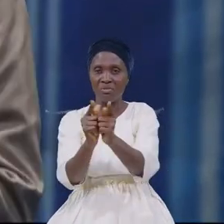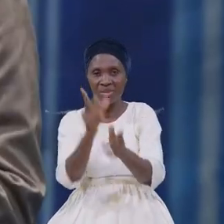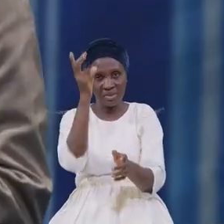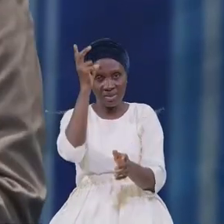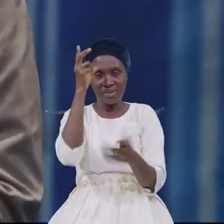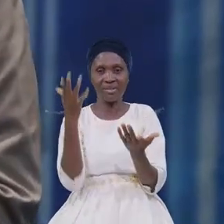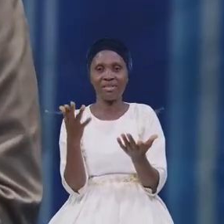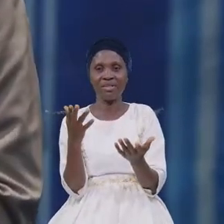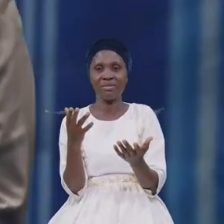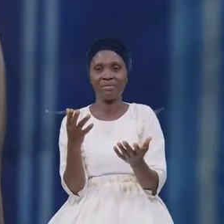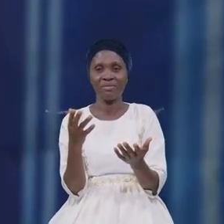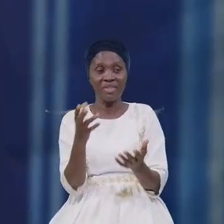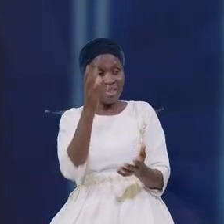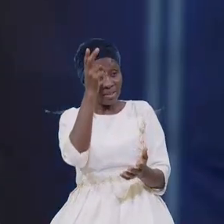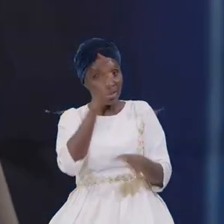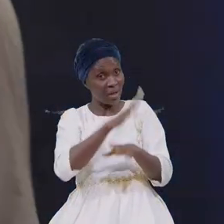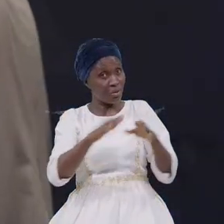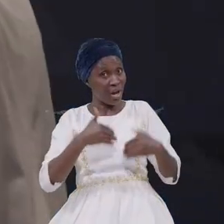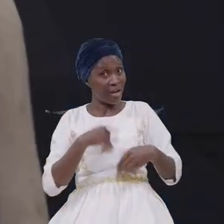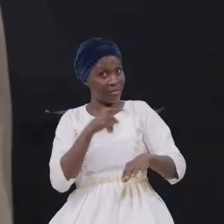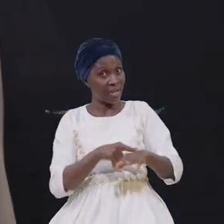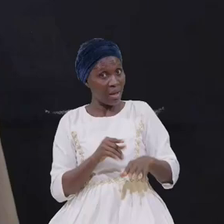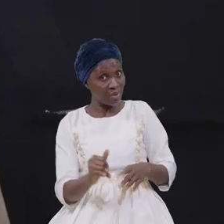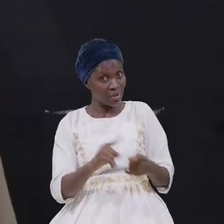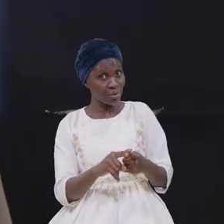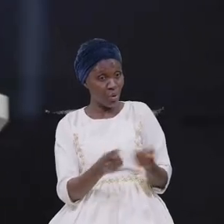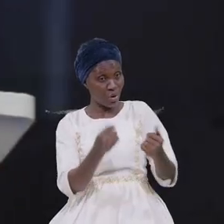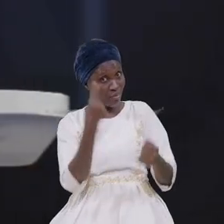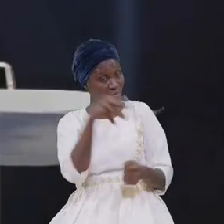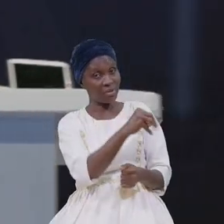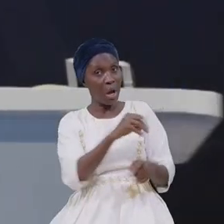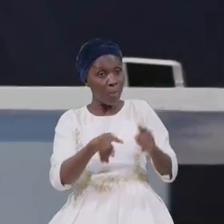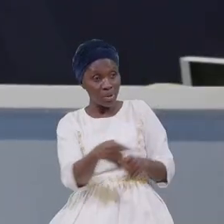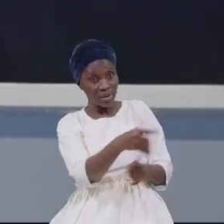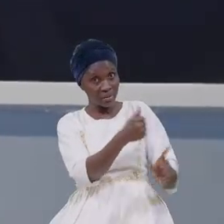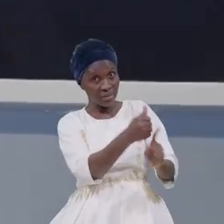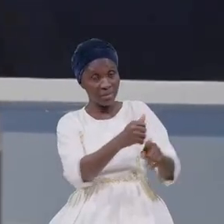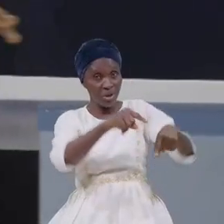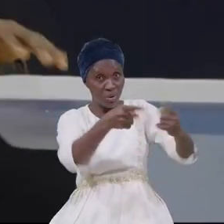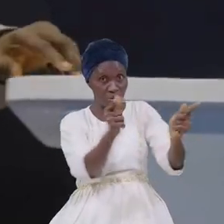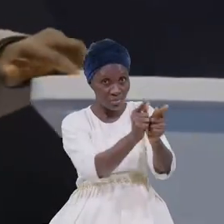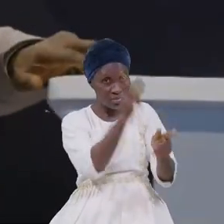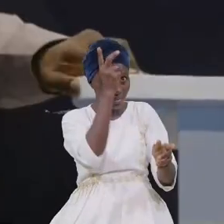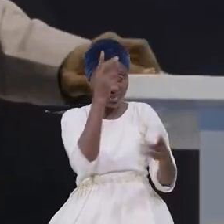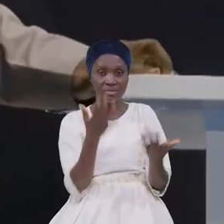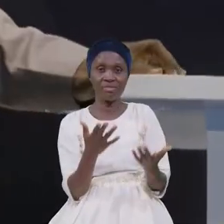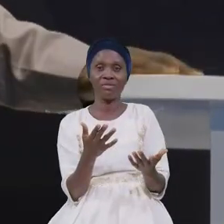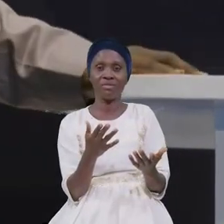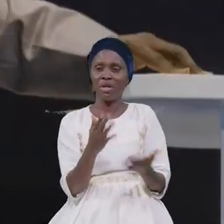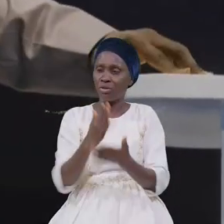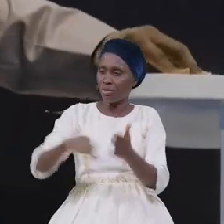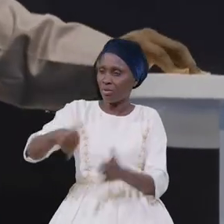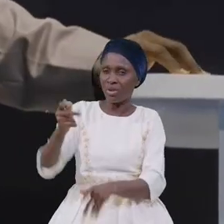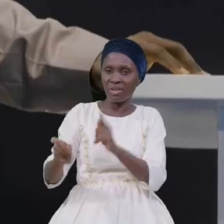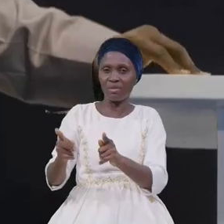gang. Satan n'est pas venu vers ces gens. Ils vont aller vers Satan. Pour certains,